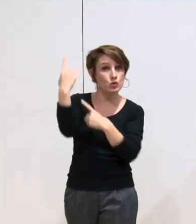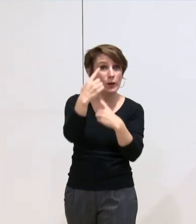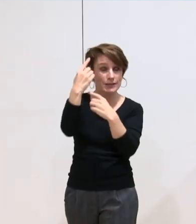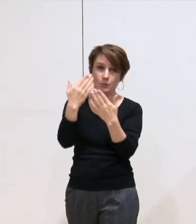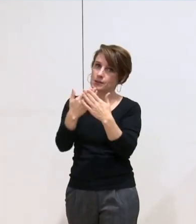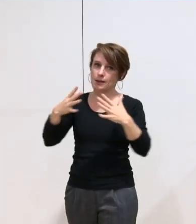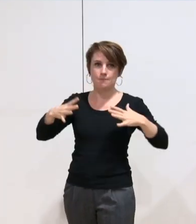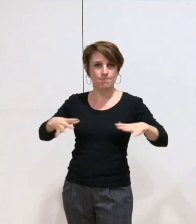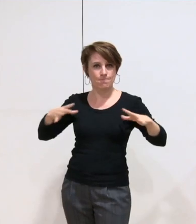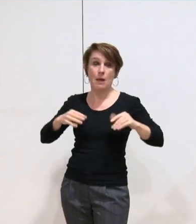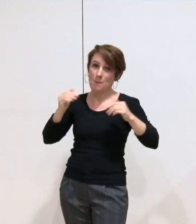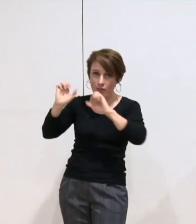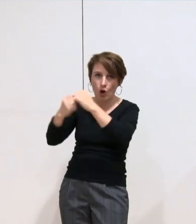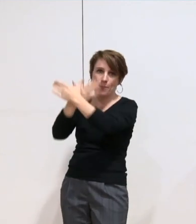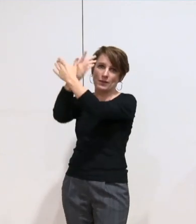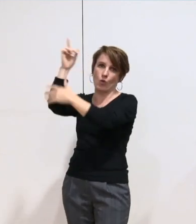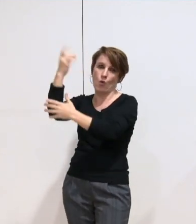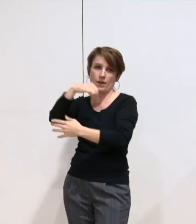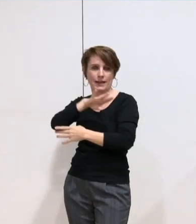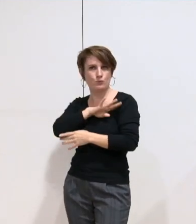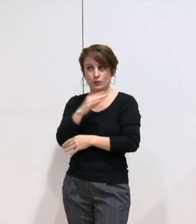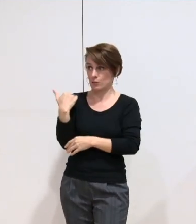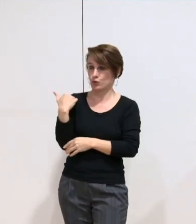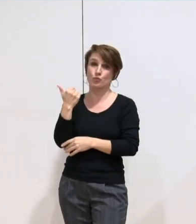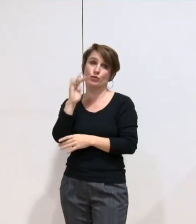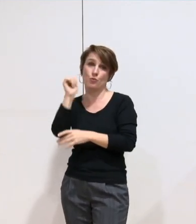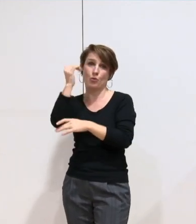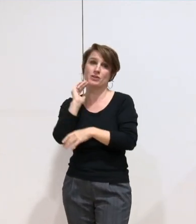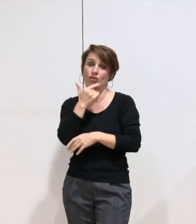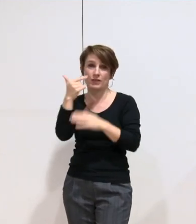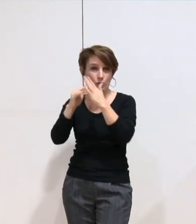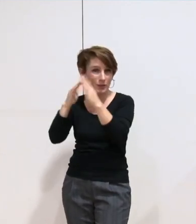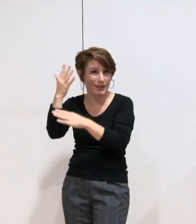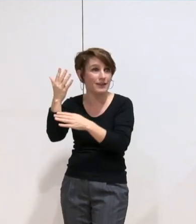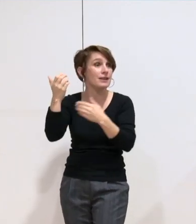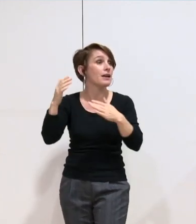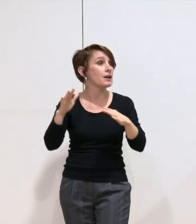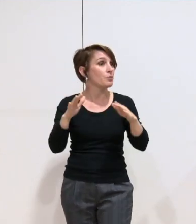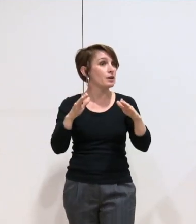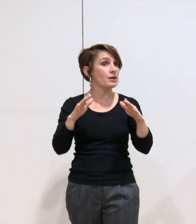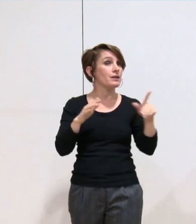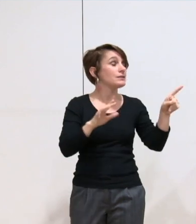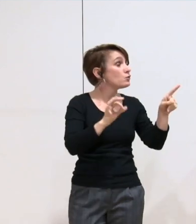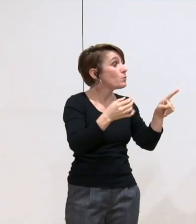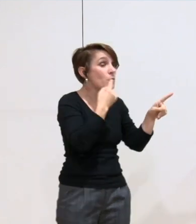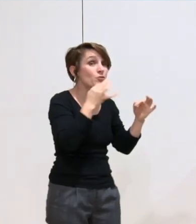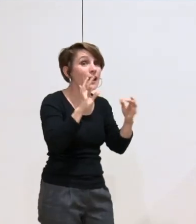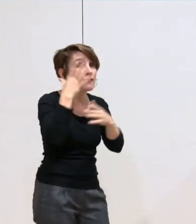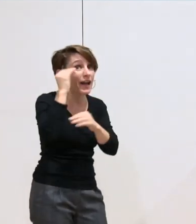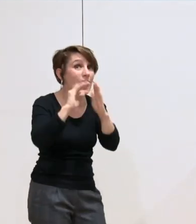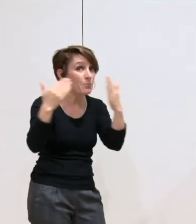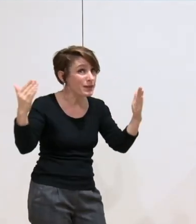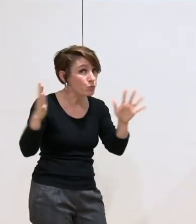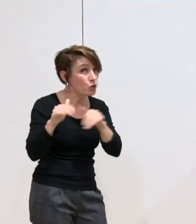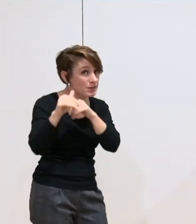sa compétence, vous le savez, depuis le 1er janvier 2015. Monsieur Abfast... On parle d'Alpexpo qui reste encore... Tout à fait,